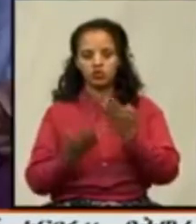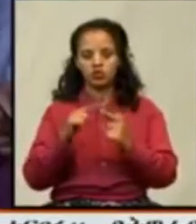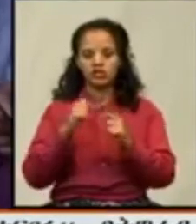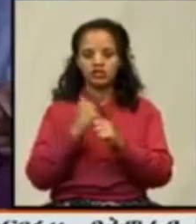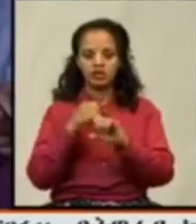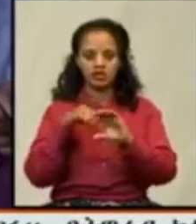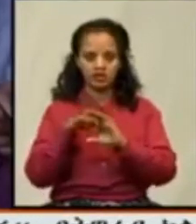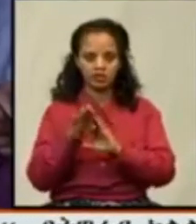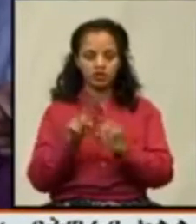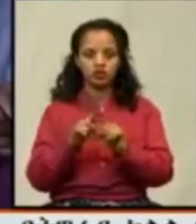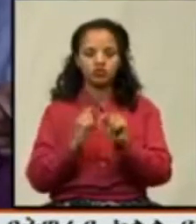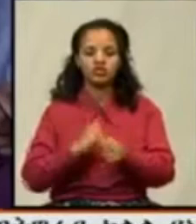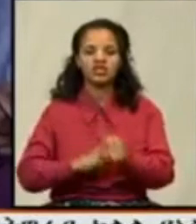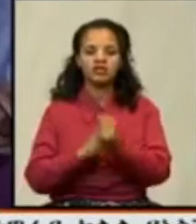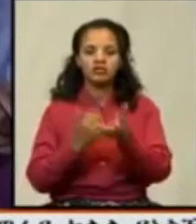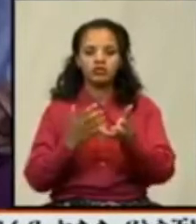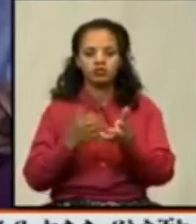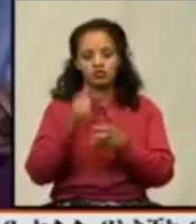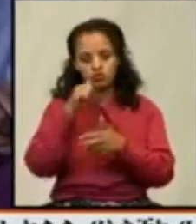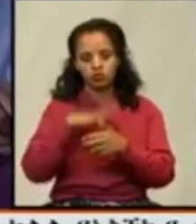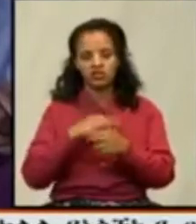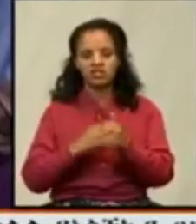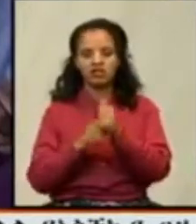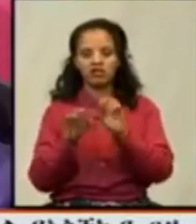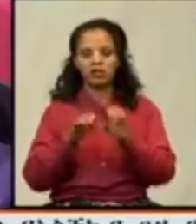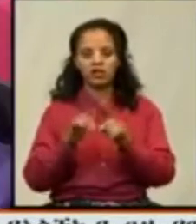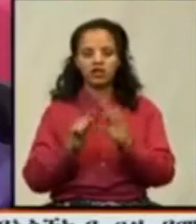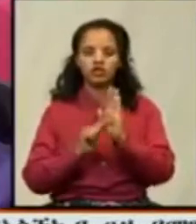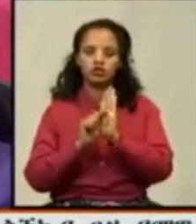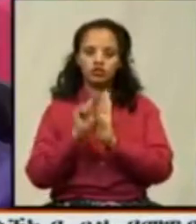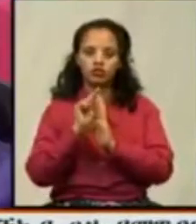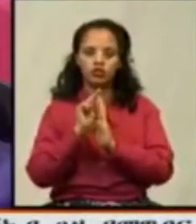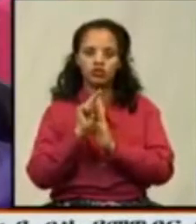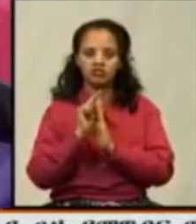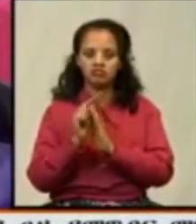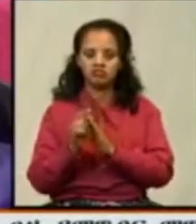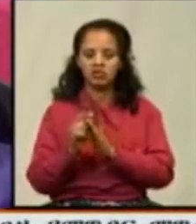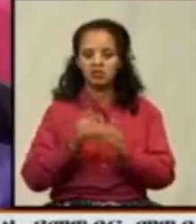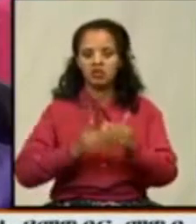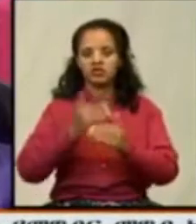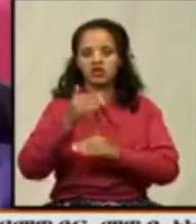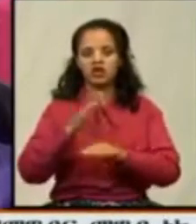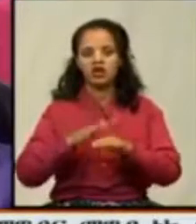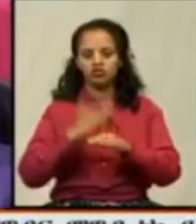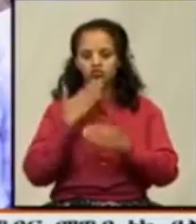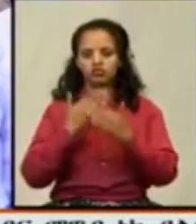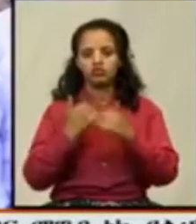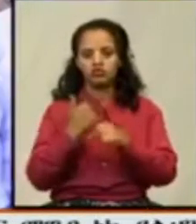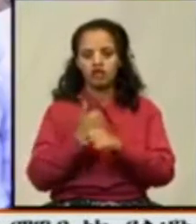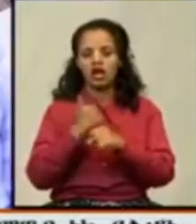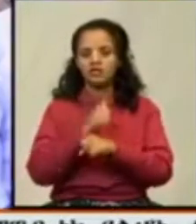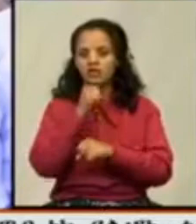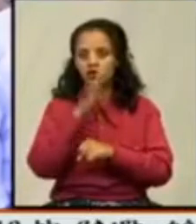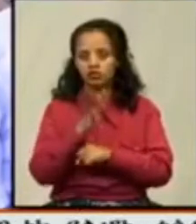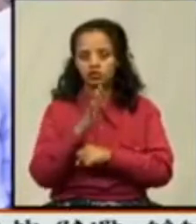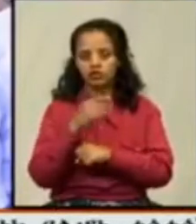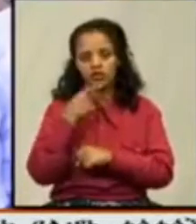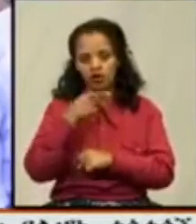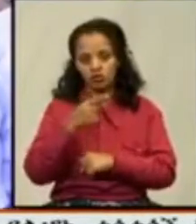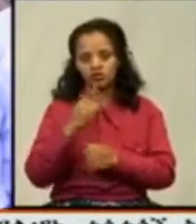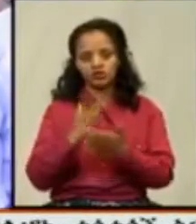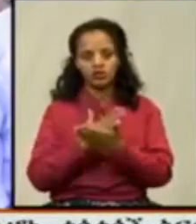ማስገባት፣ ልዩ ድጋፍ ለሚሹ ዜጎች ድጋፍ ማድረግ፣ ቴክኖሎጂዎችን በመቅዳት ማሸጋገር ላይ አመርቂ ስራ አለመሰራቱን ያወሱት